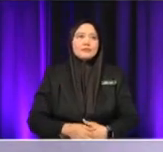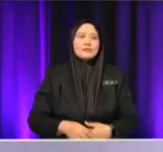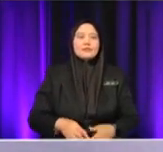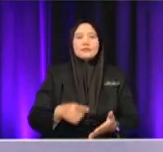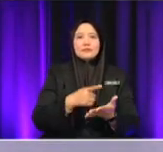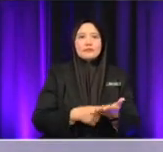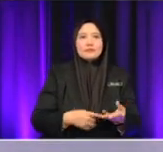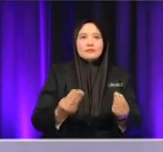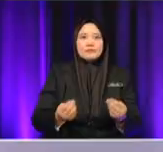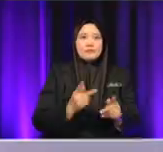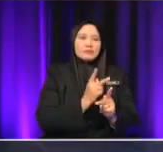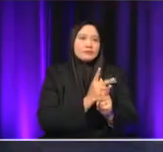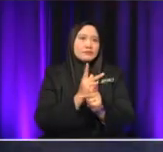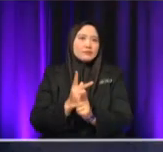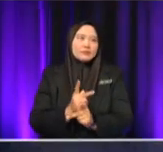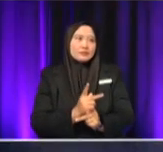akan saya konsisten